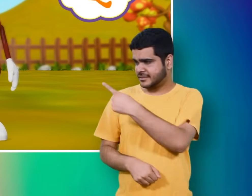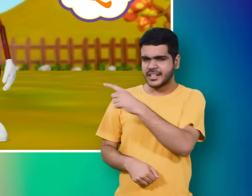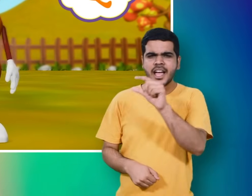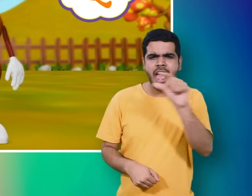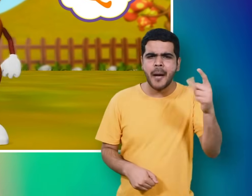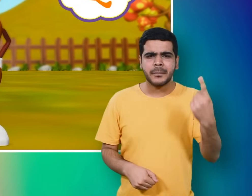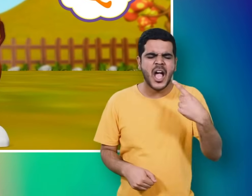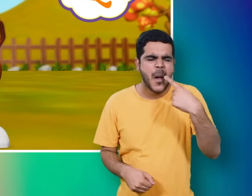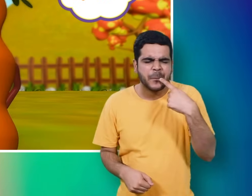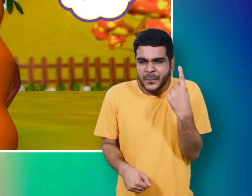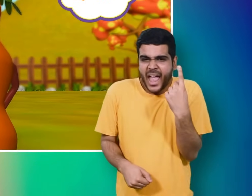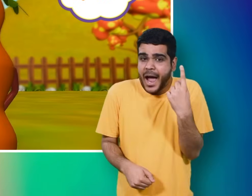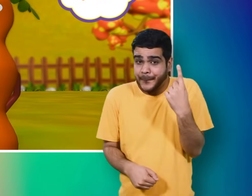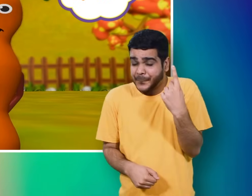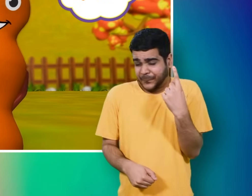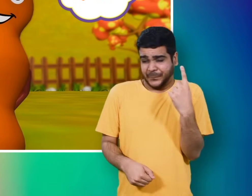ई से इमली,